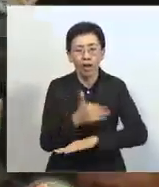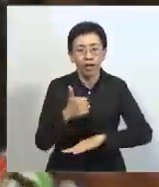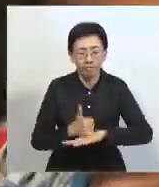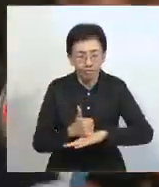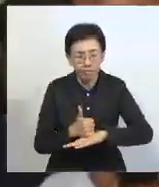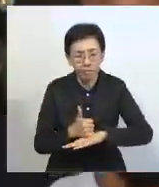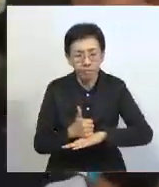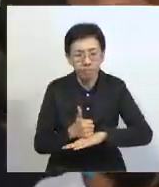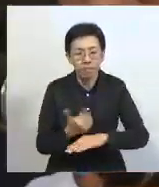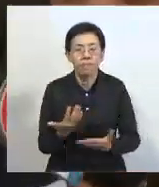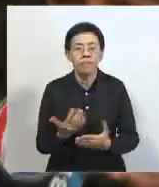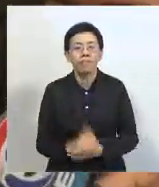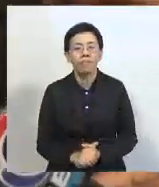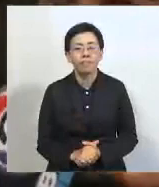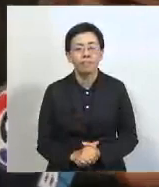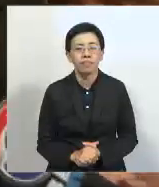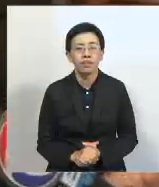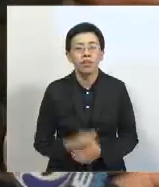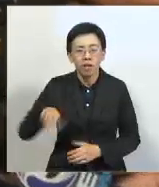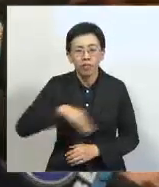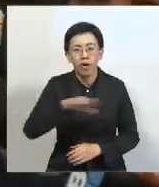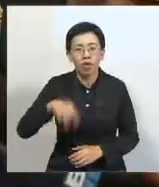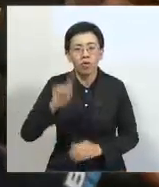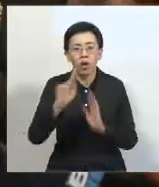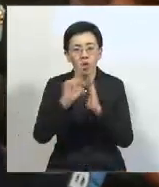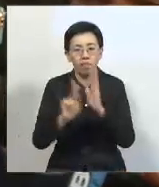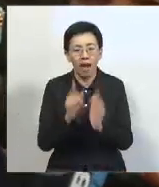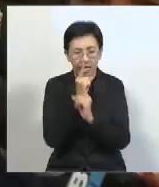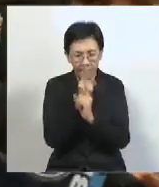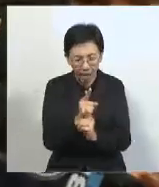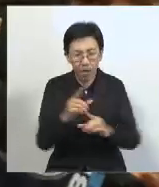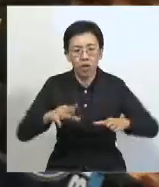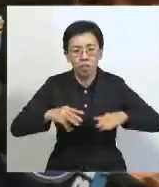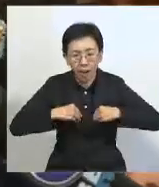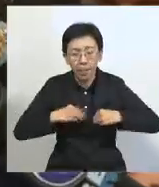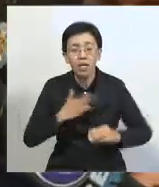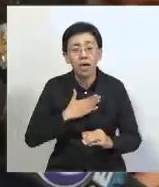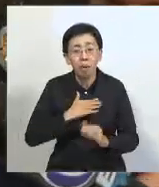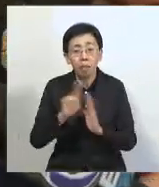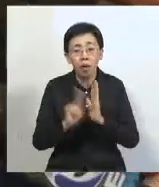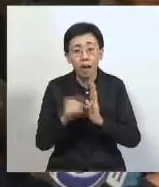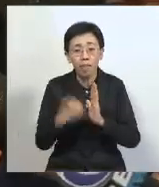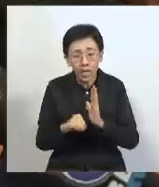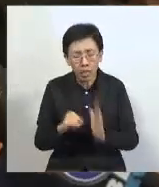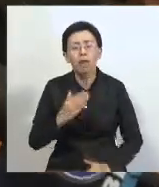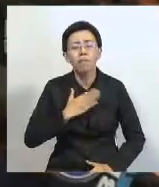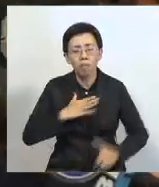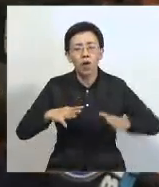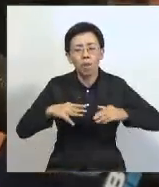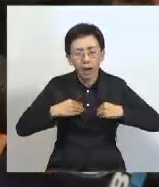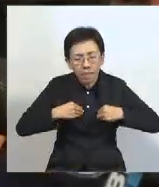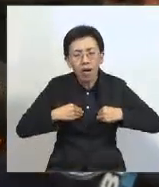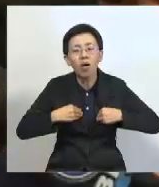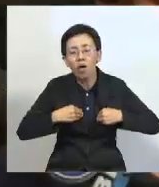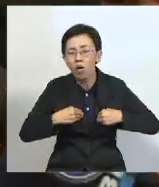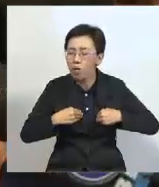นะเราต้องเคารพกฎหมายนะครับถ้าผมทำผิดกฎหมายผมก็ต้องยอมรับการตัดสิน